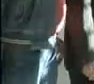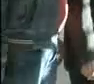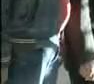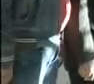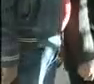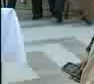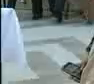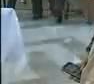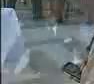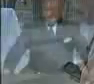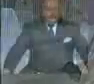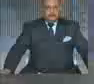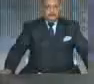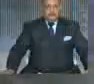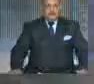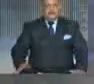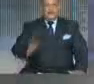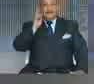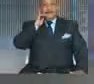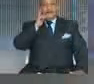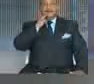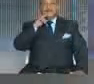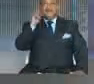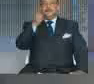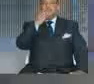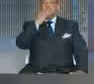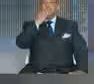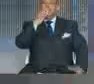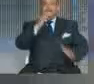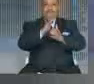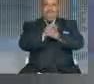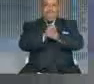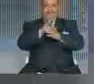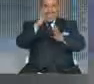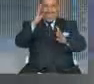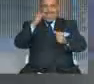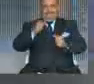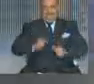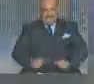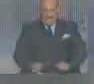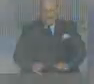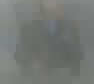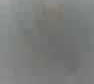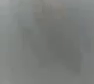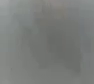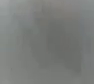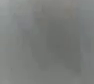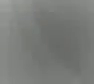دمتم في رعاية الله، إلى اللقاء.